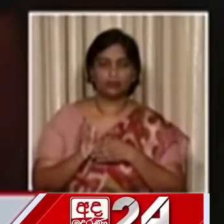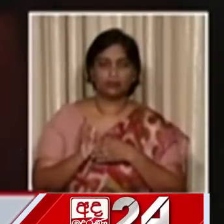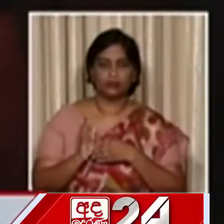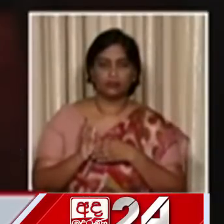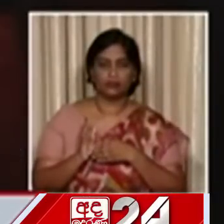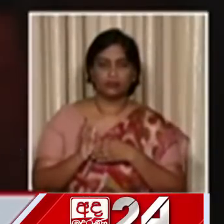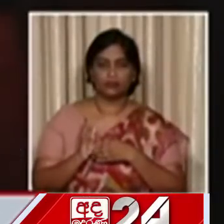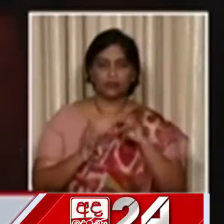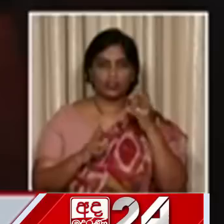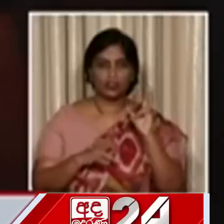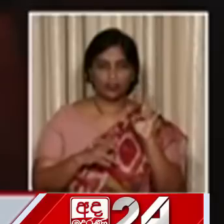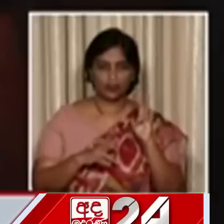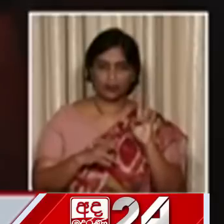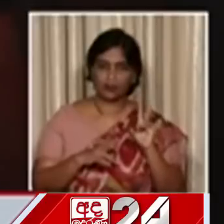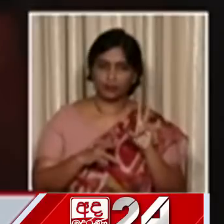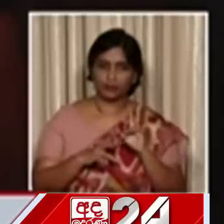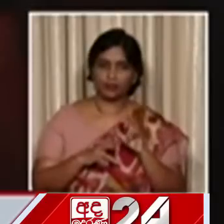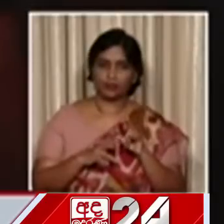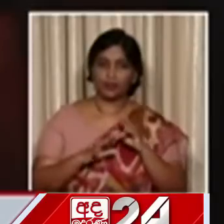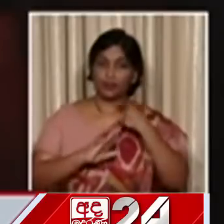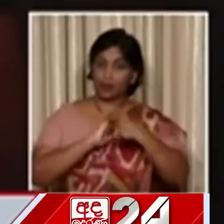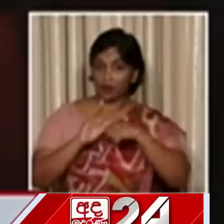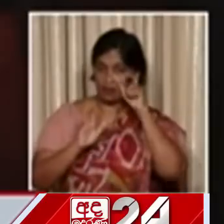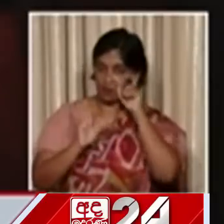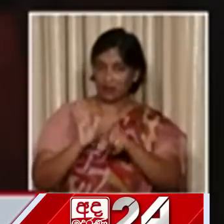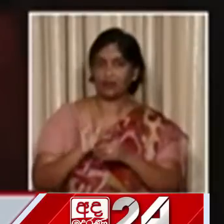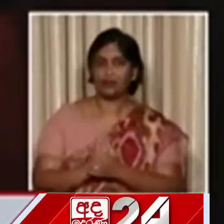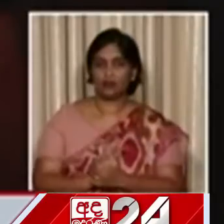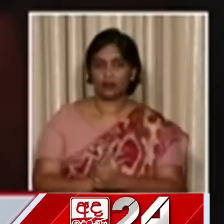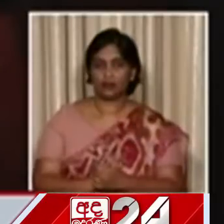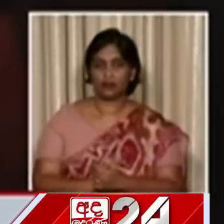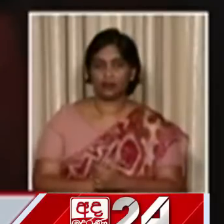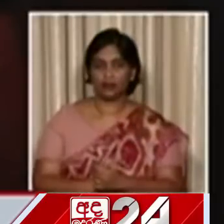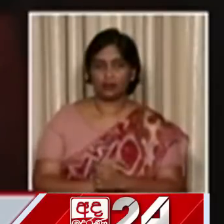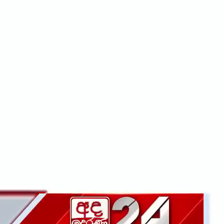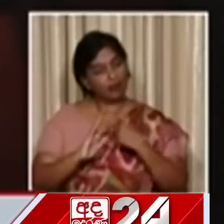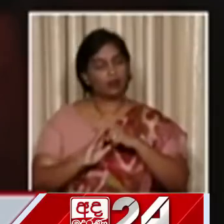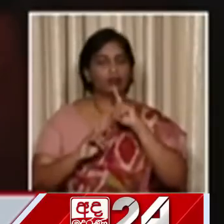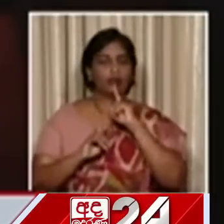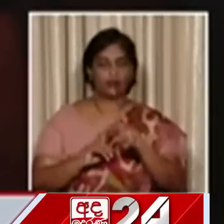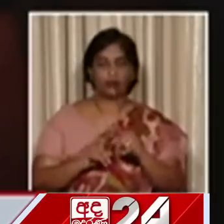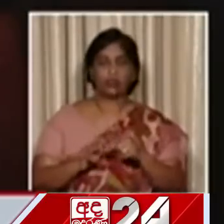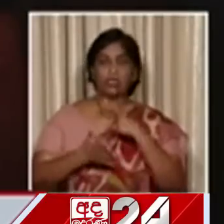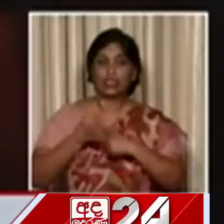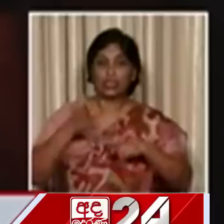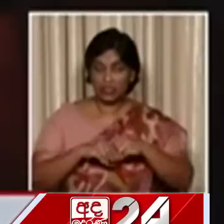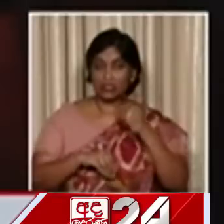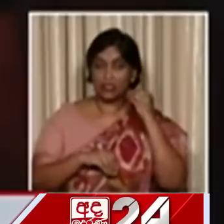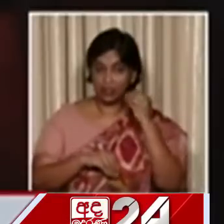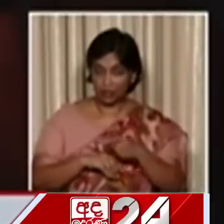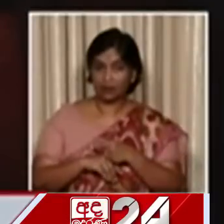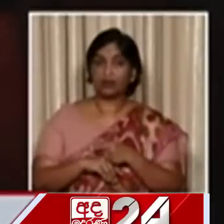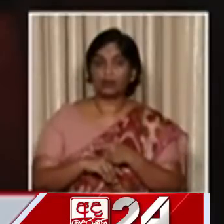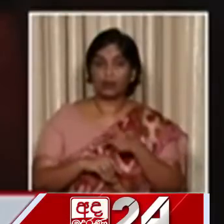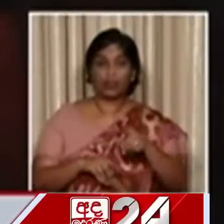එන්න 225. මේ රටම බලන්න. මම මුළු රටම කියනවා ඡන්දේ දෙන වෙලාවට